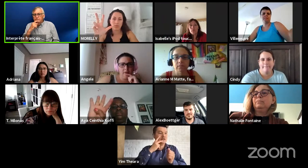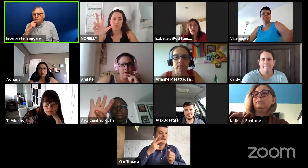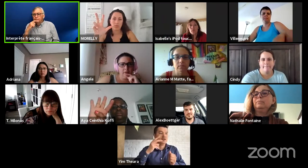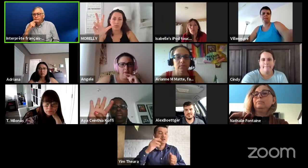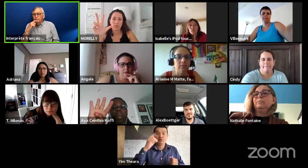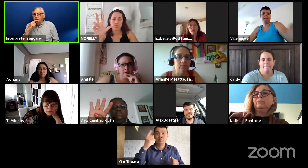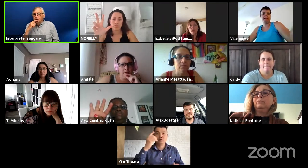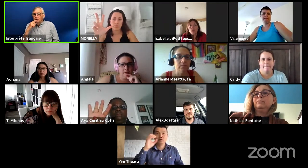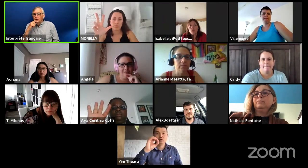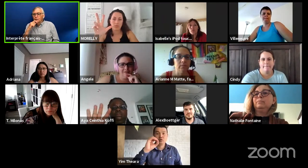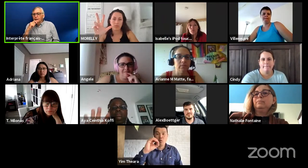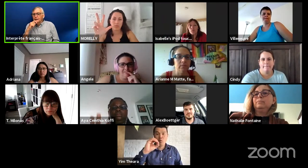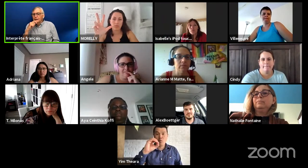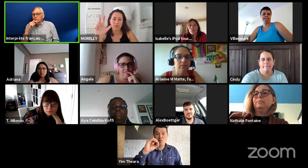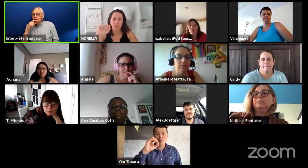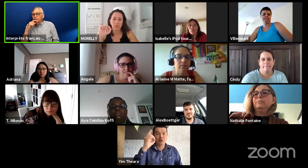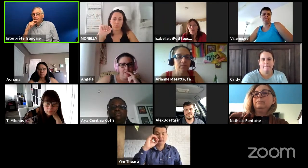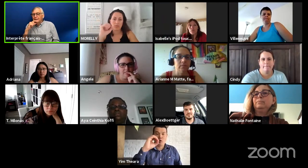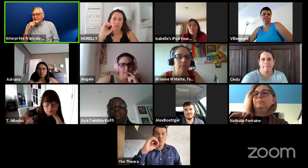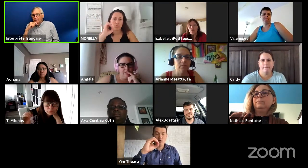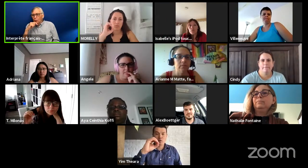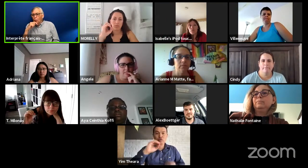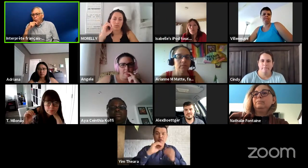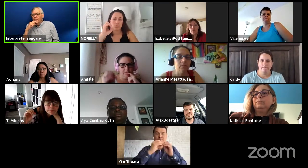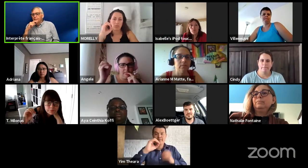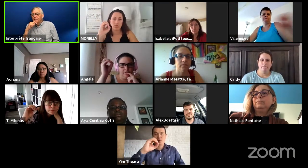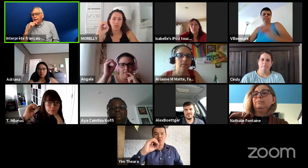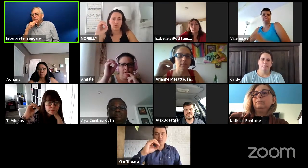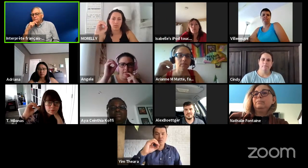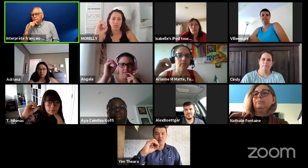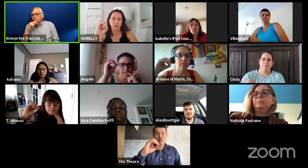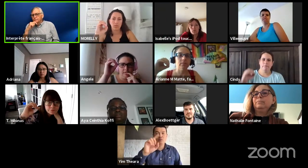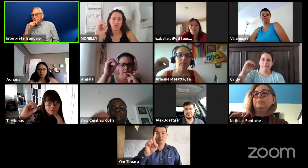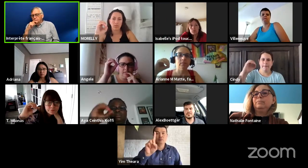Oups. Donc, on va aller comme ça.